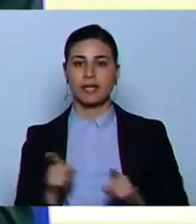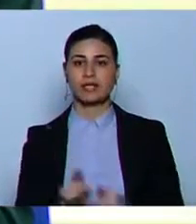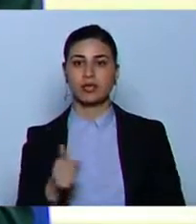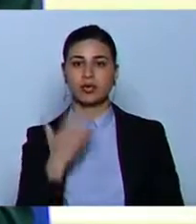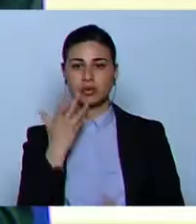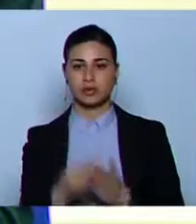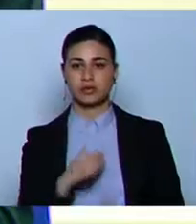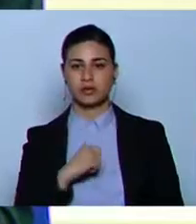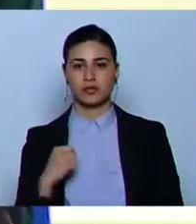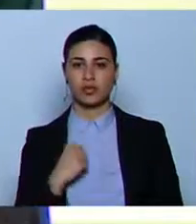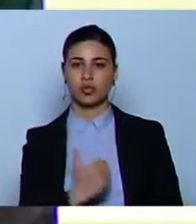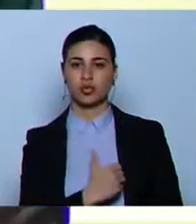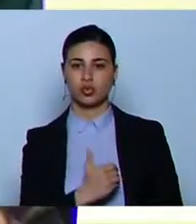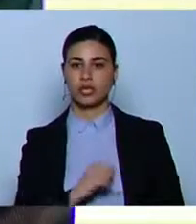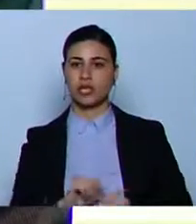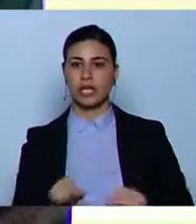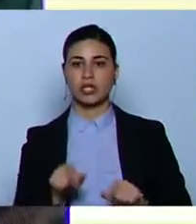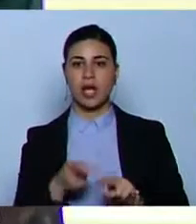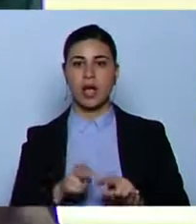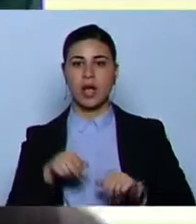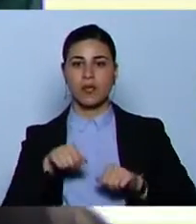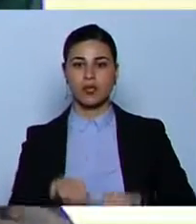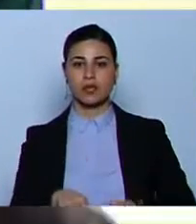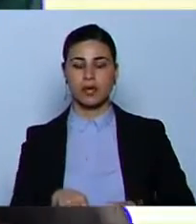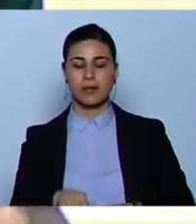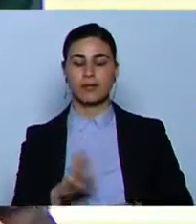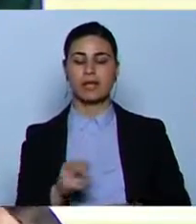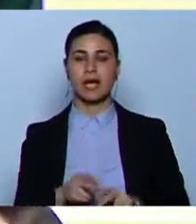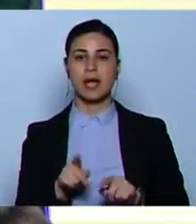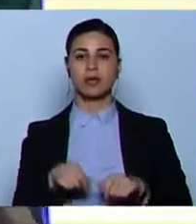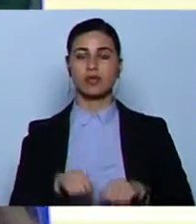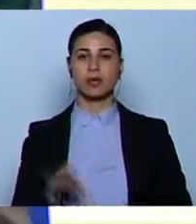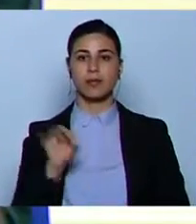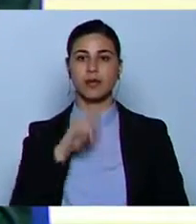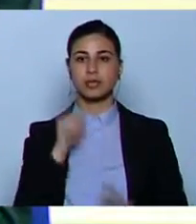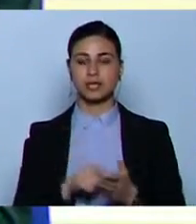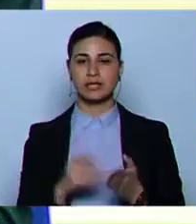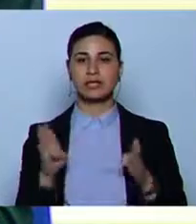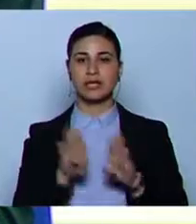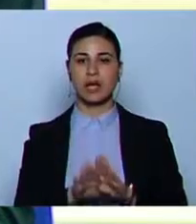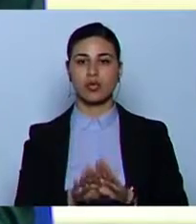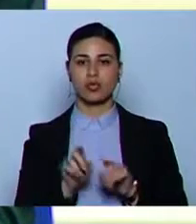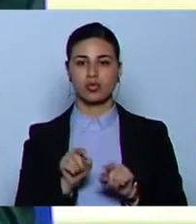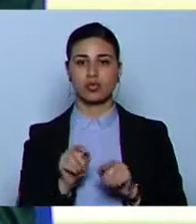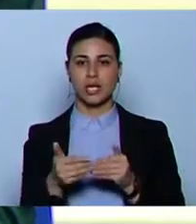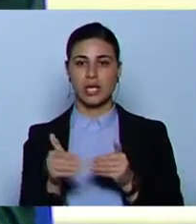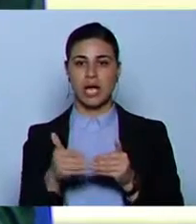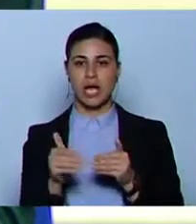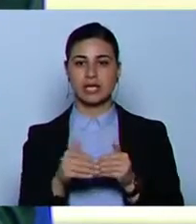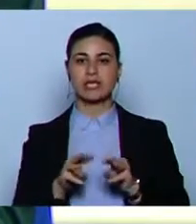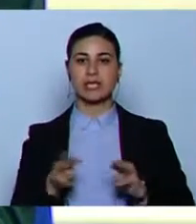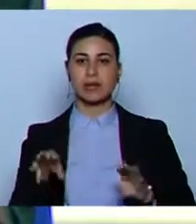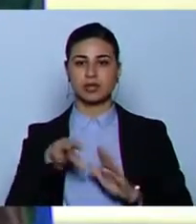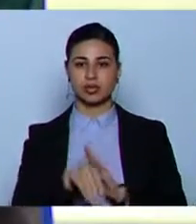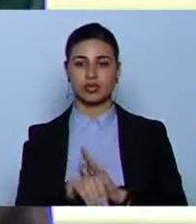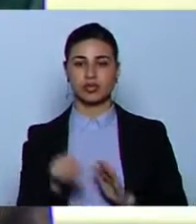როგორც მათ უნდათ. არ შეიძლება ამ უფლება და ამ უფლებაზე საკითხი დახურულ კარს მიღმა